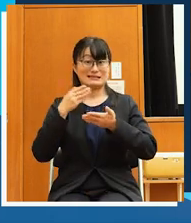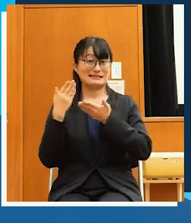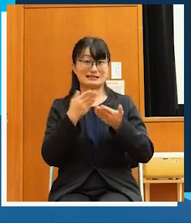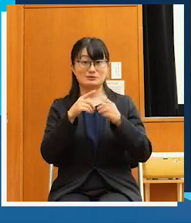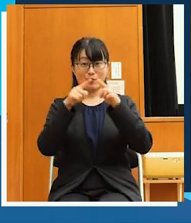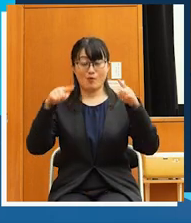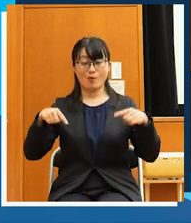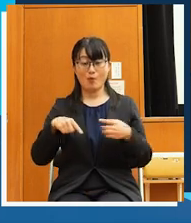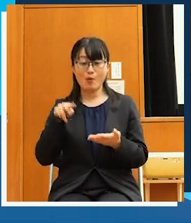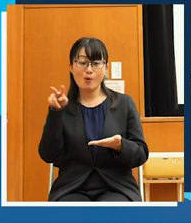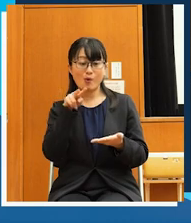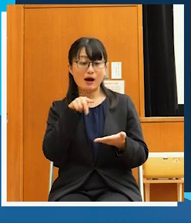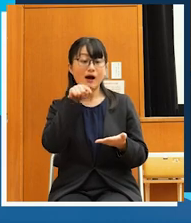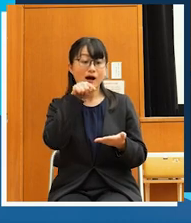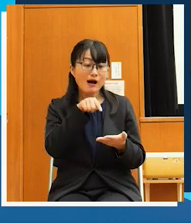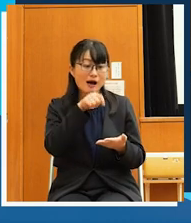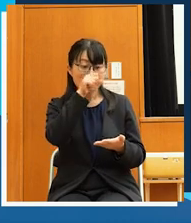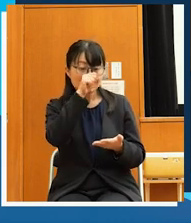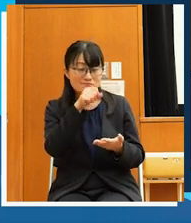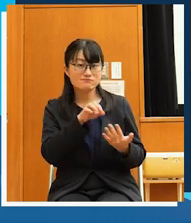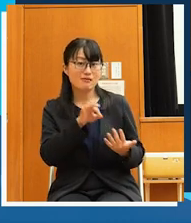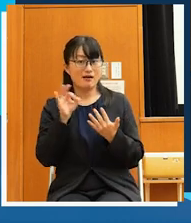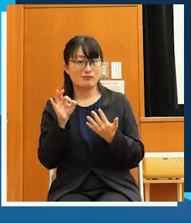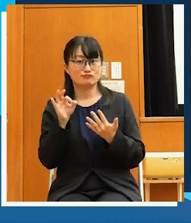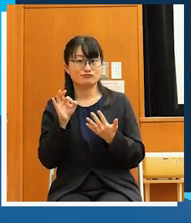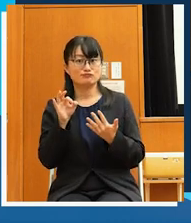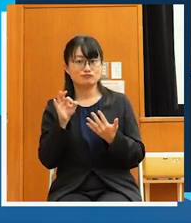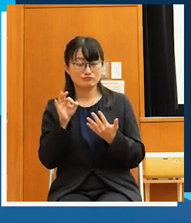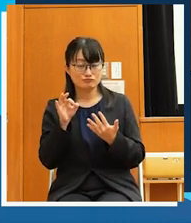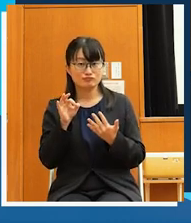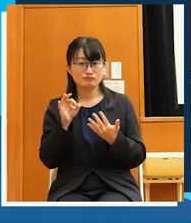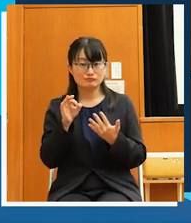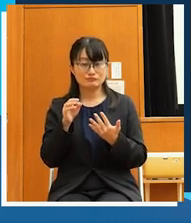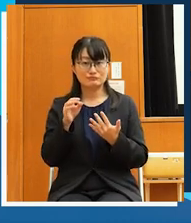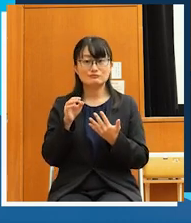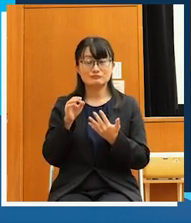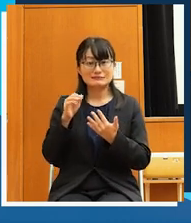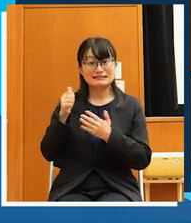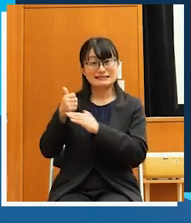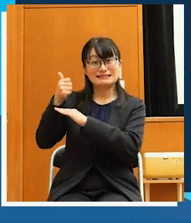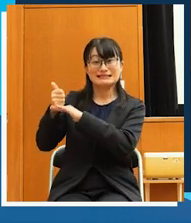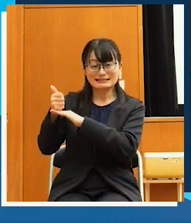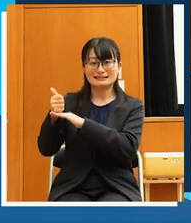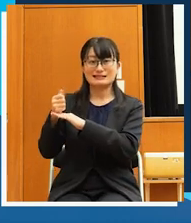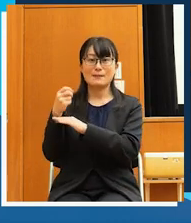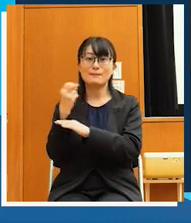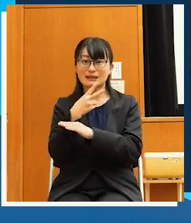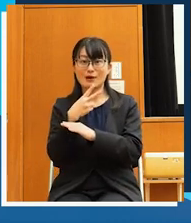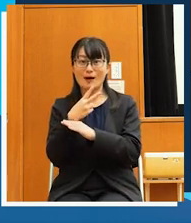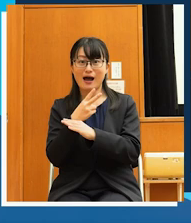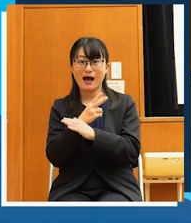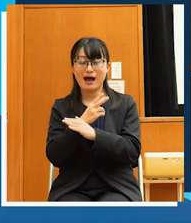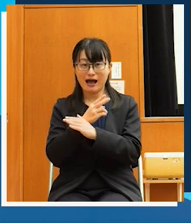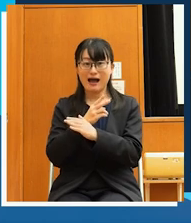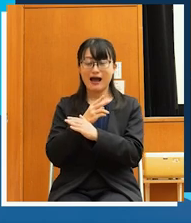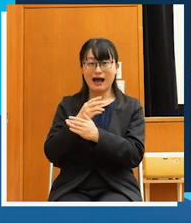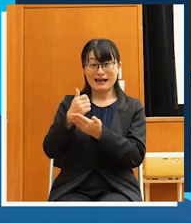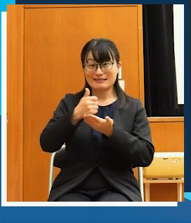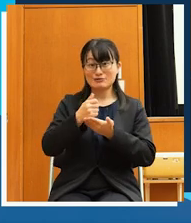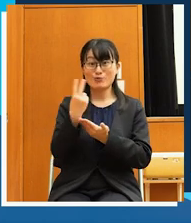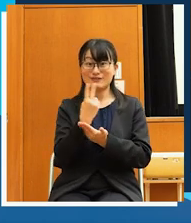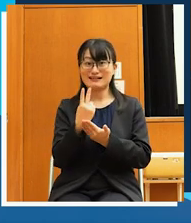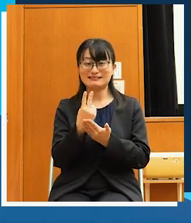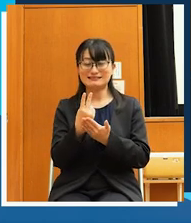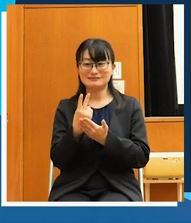をいくつか選ばせていただいて知事あるいは他のお2人の登壇者に投げさせていただいてえディスカッションしながら